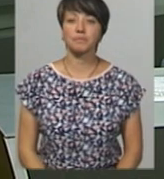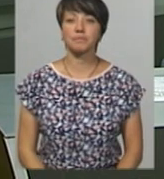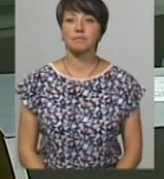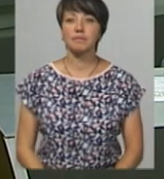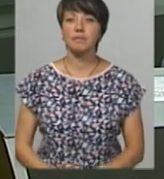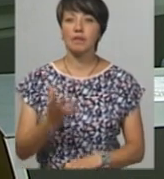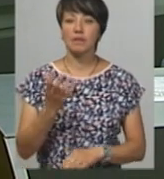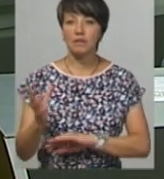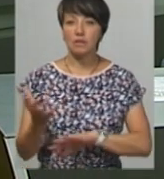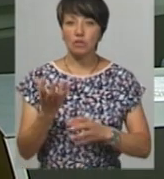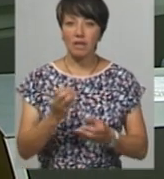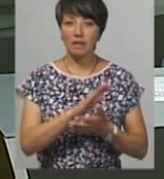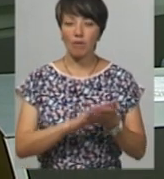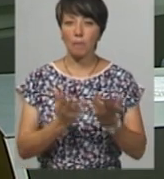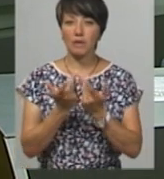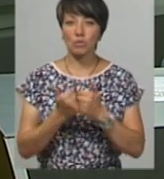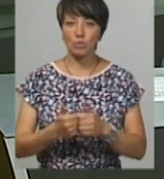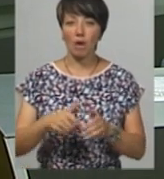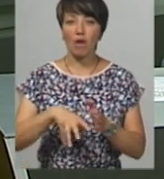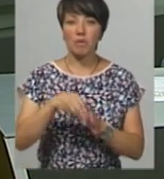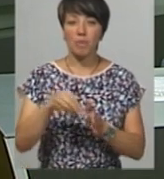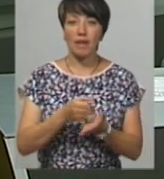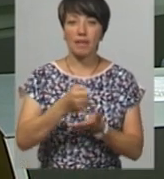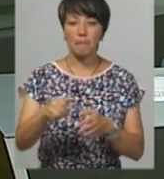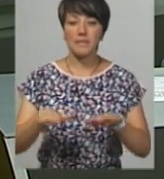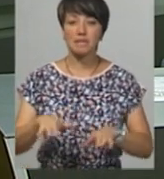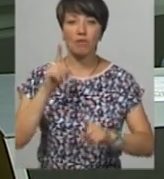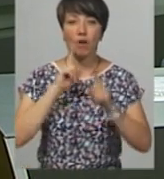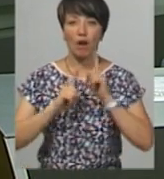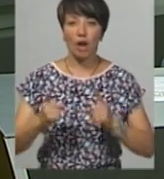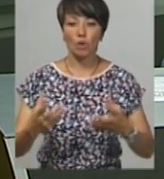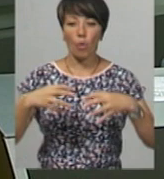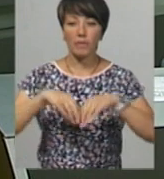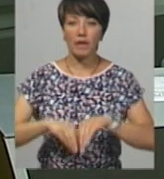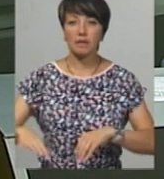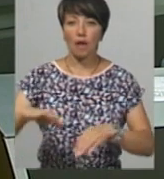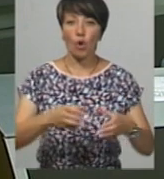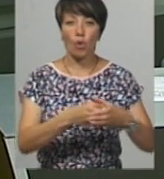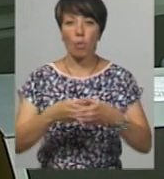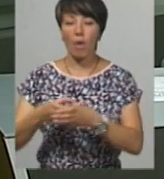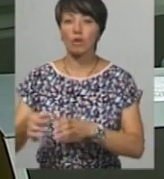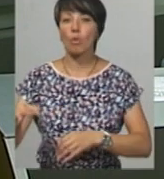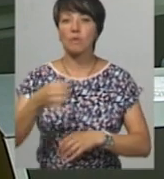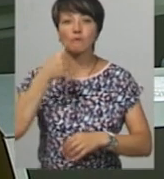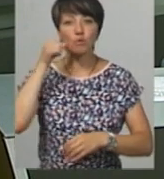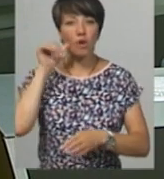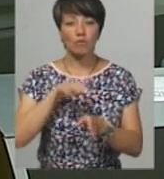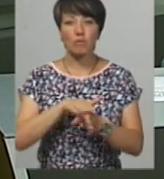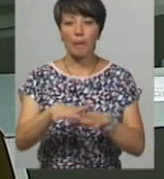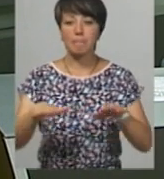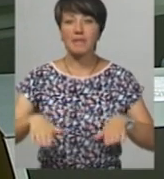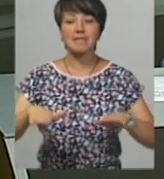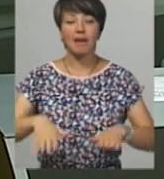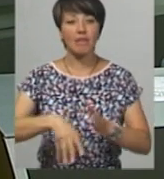Ще триває підрахунок голосів за кандидатів у депутати місцевої ради об'єднаних тергромад області, де вчора відбувалися